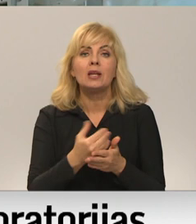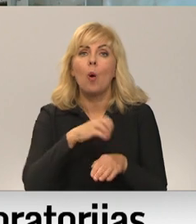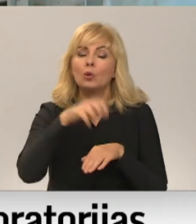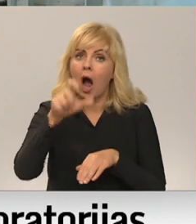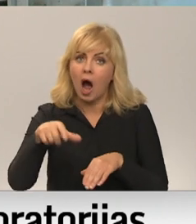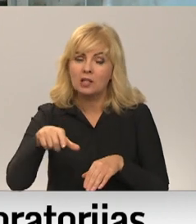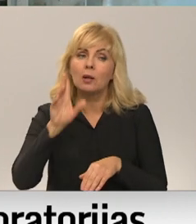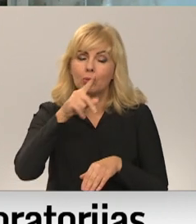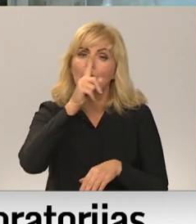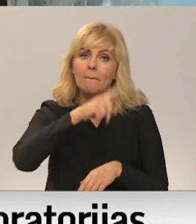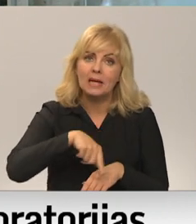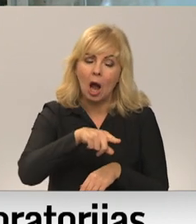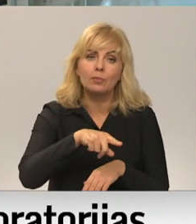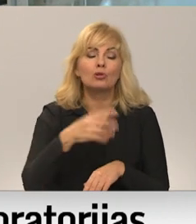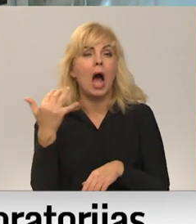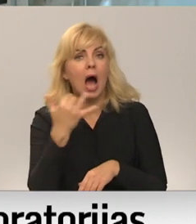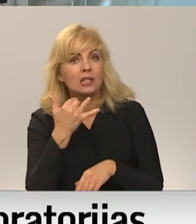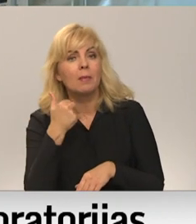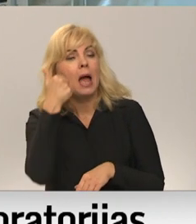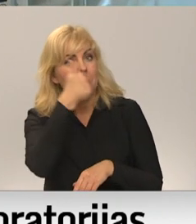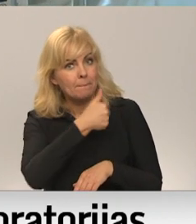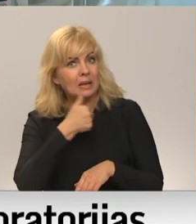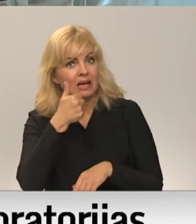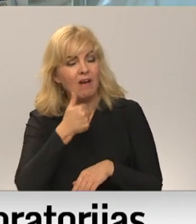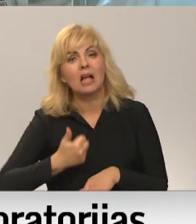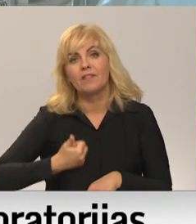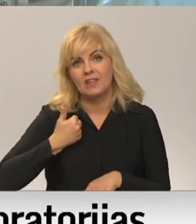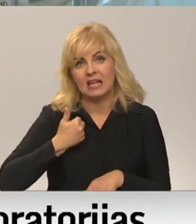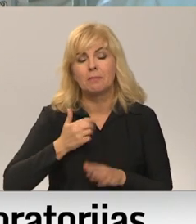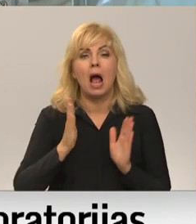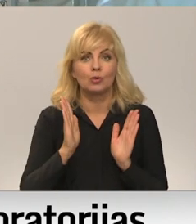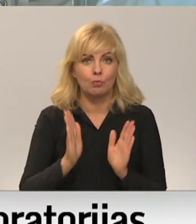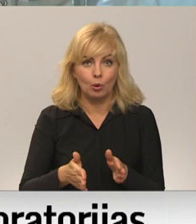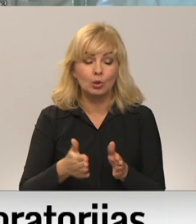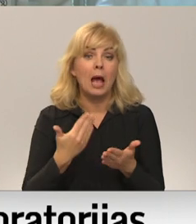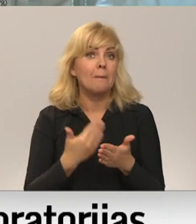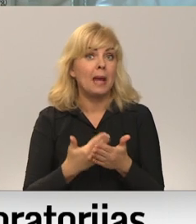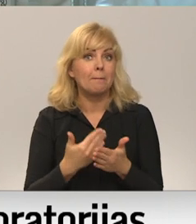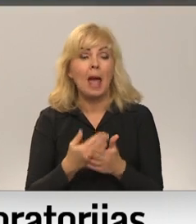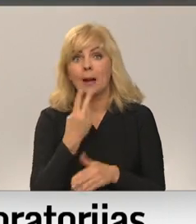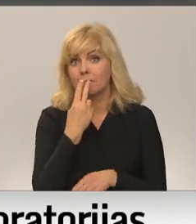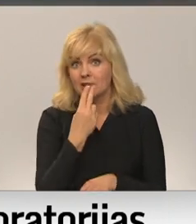vēl pieprasītāki gan ārzemēs, gan privātajā sektorā. Nu, ja mēs skatāmies